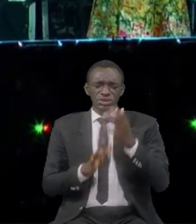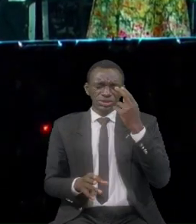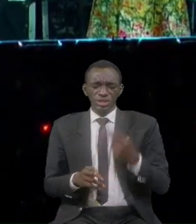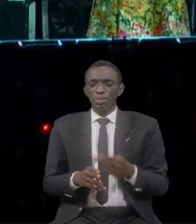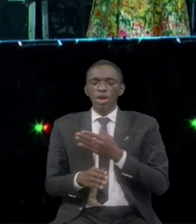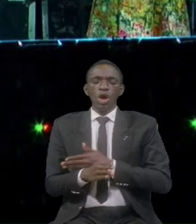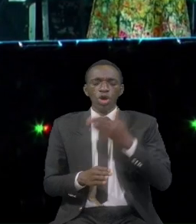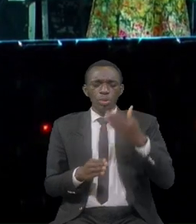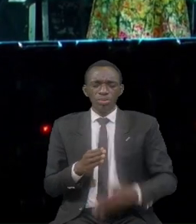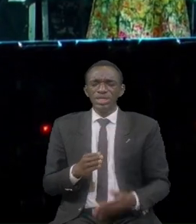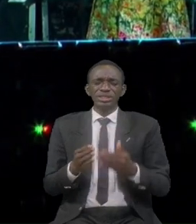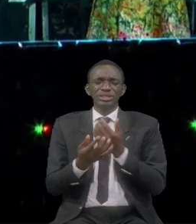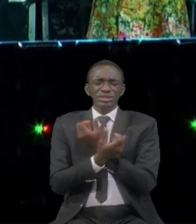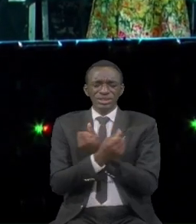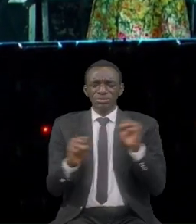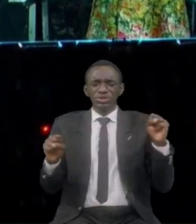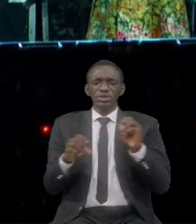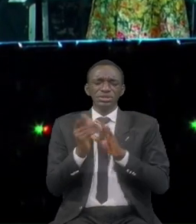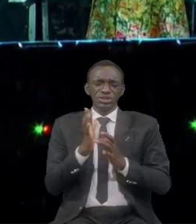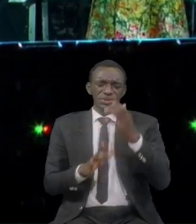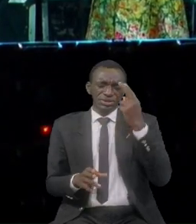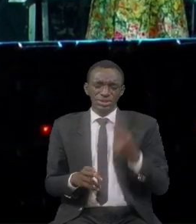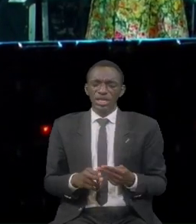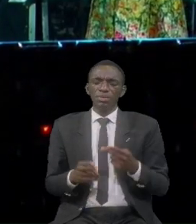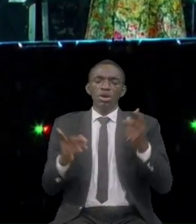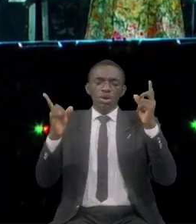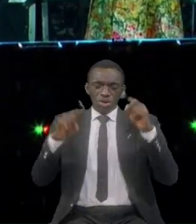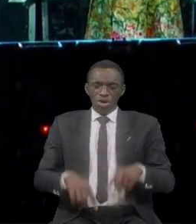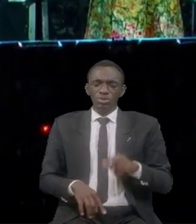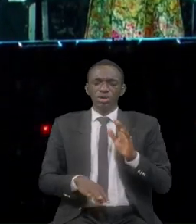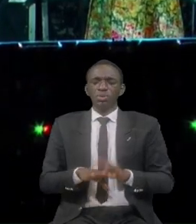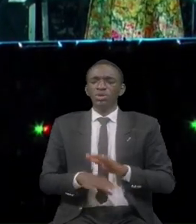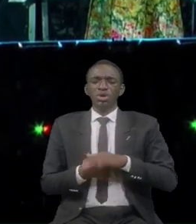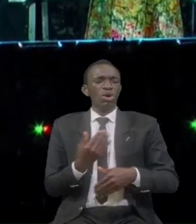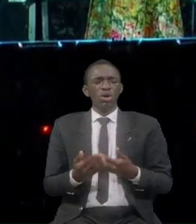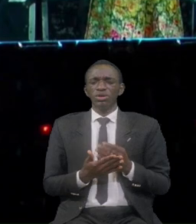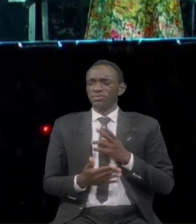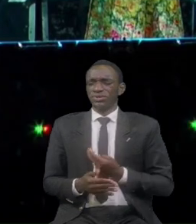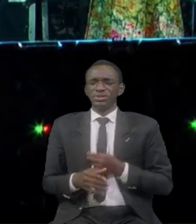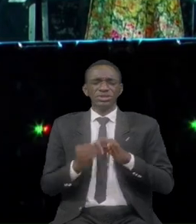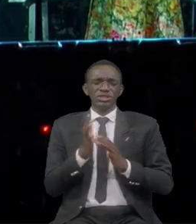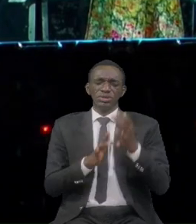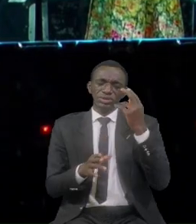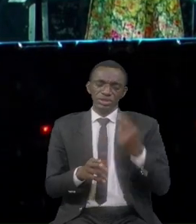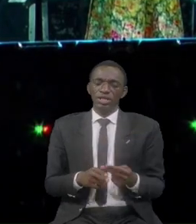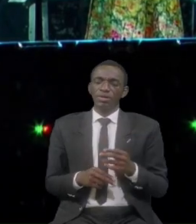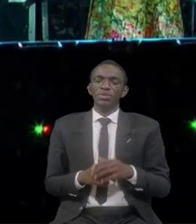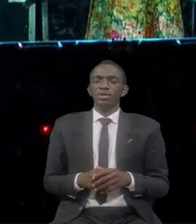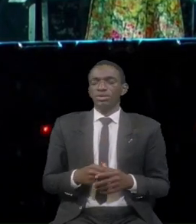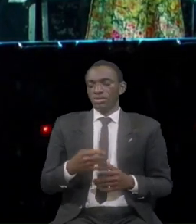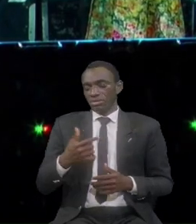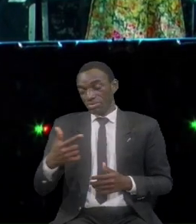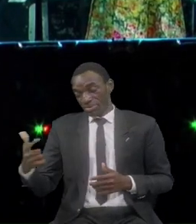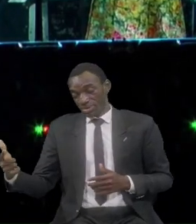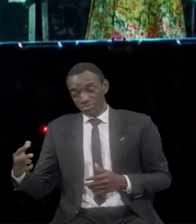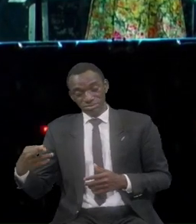redemption. Kompleto nga paglukat. Comes upon everyone. Muabot sa matagusa karong gabi. To my right over there. Dito sa akong